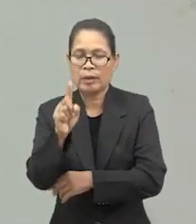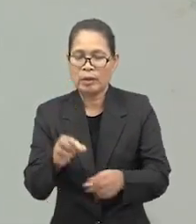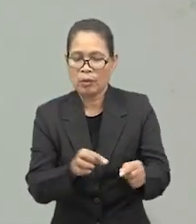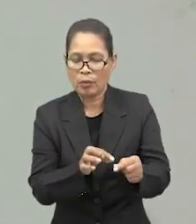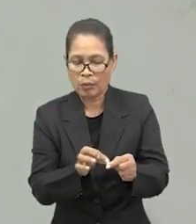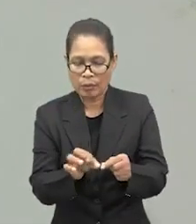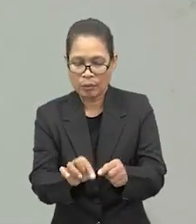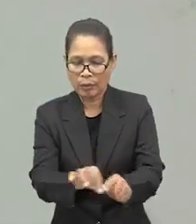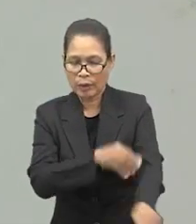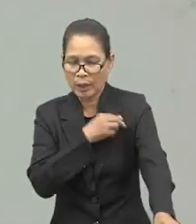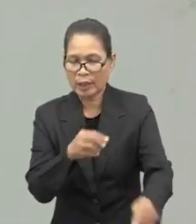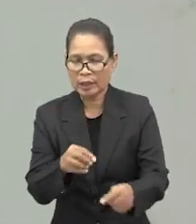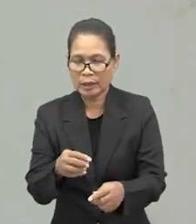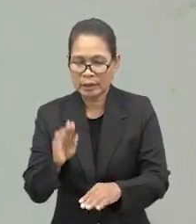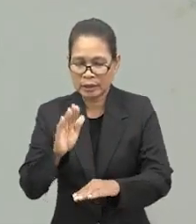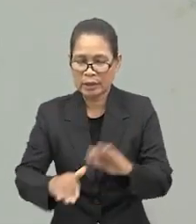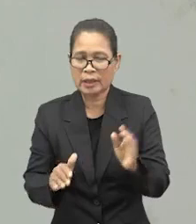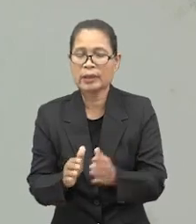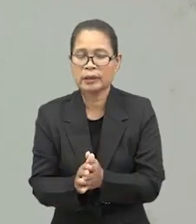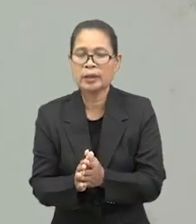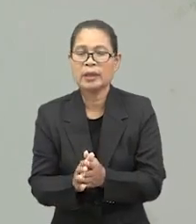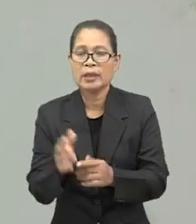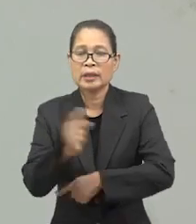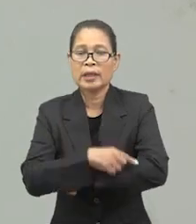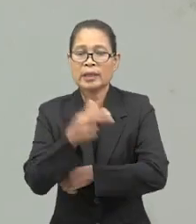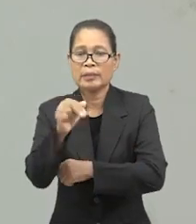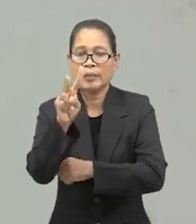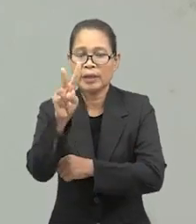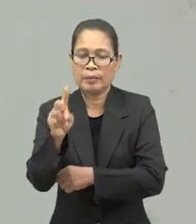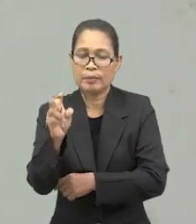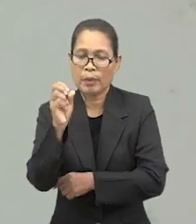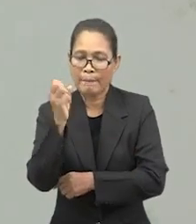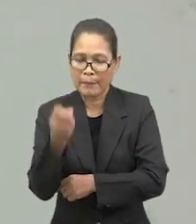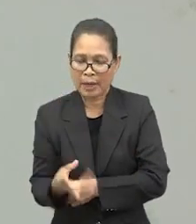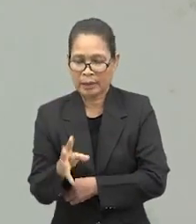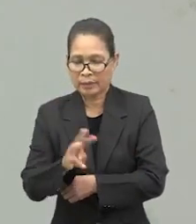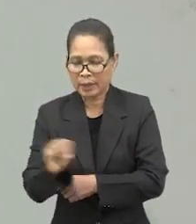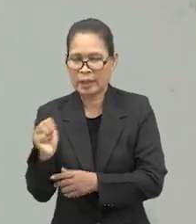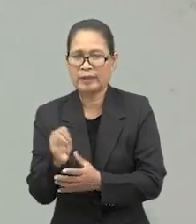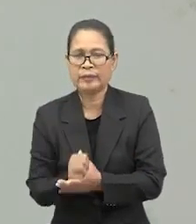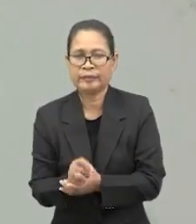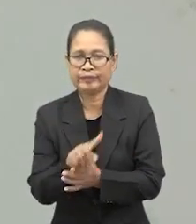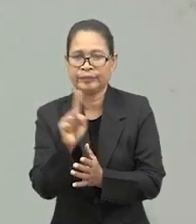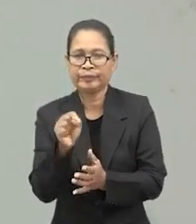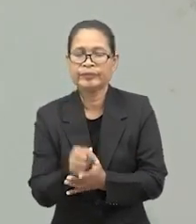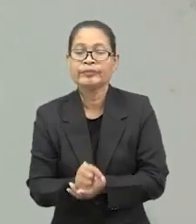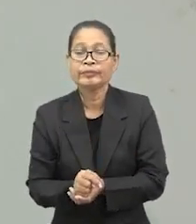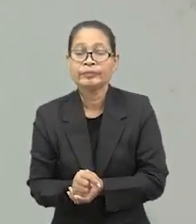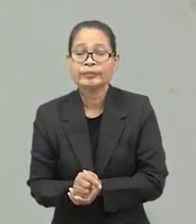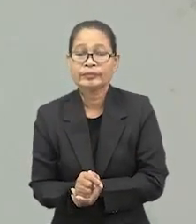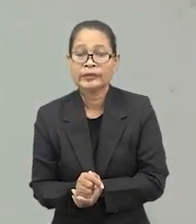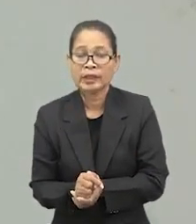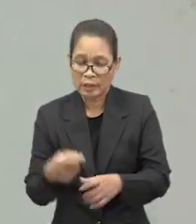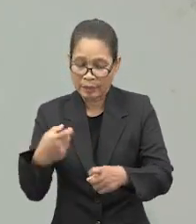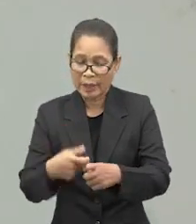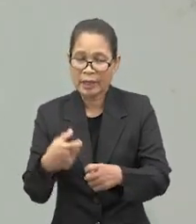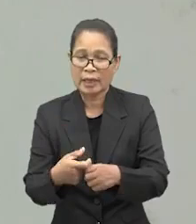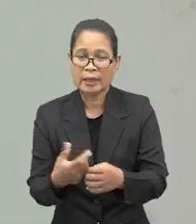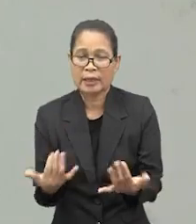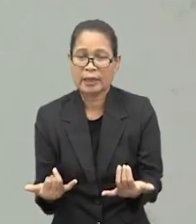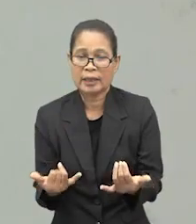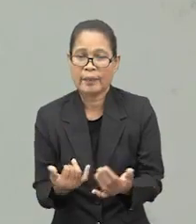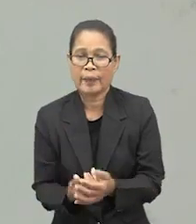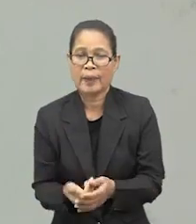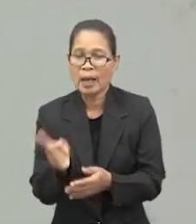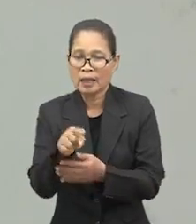thangai tì mùi vên chiền thangai tì pi bòn màn mệt chà chân